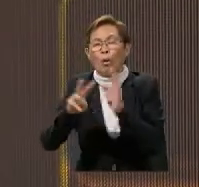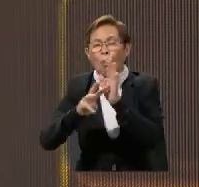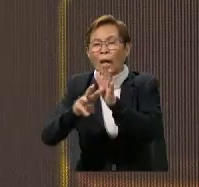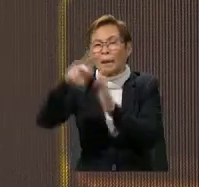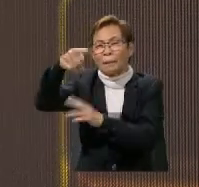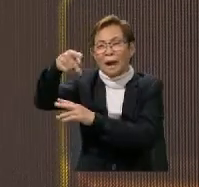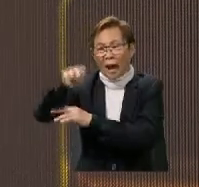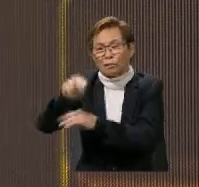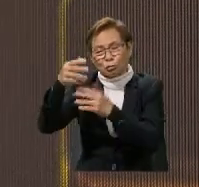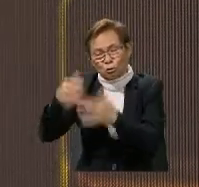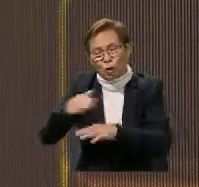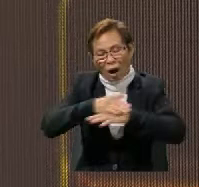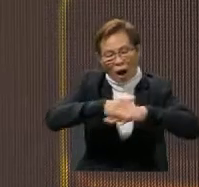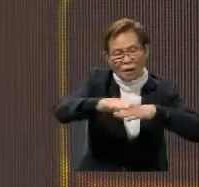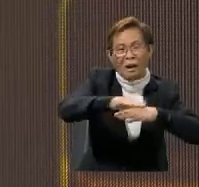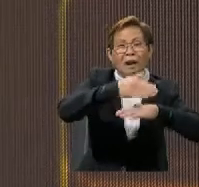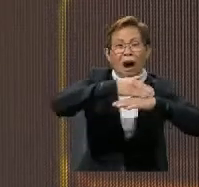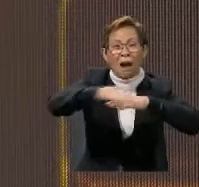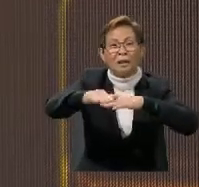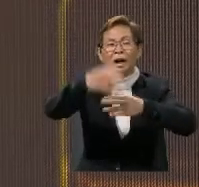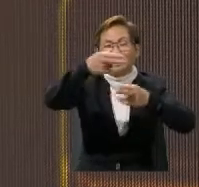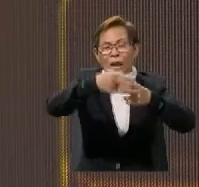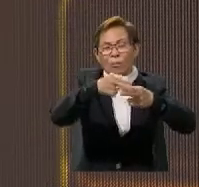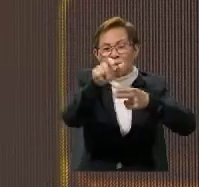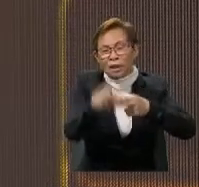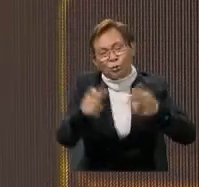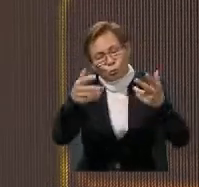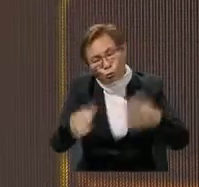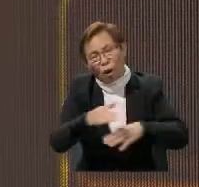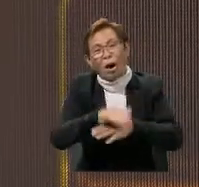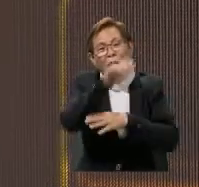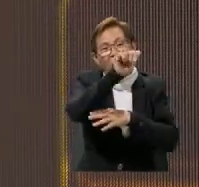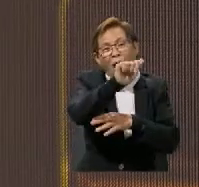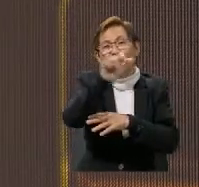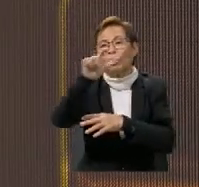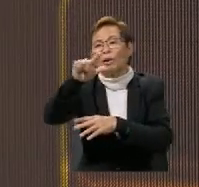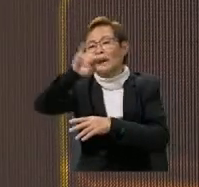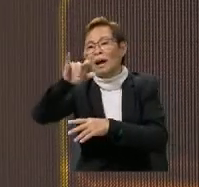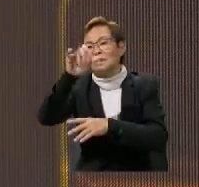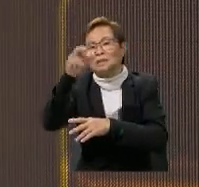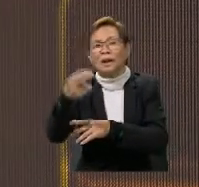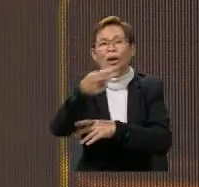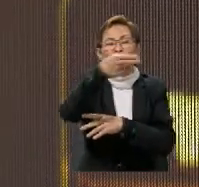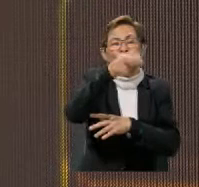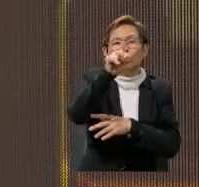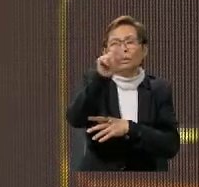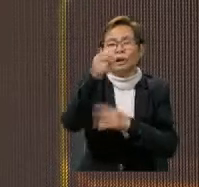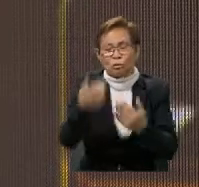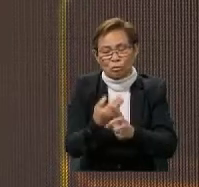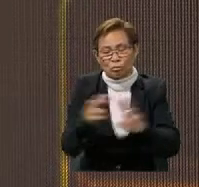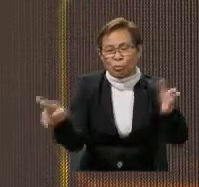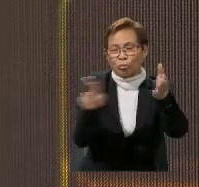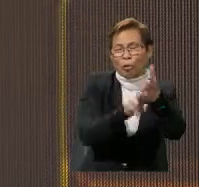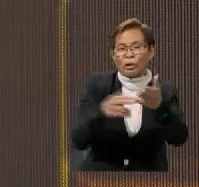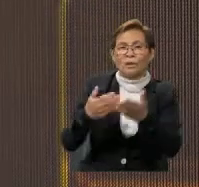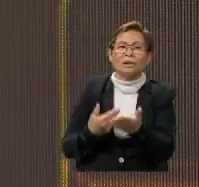Perikatan Nasional sudah pun menghantarkan pencalonan dan juga untuk penamaan calon mereka. Untuk Alur Gajah, Nur Farah Huda Sahiran sudah pun bersedia dengan laporannya. Kita terus saja